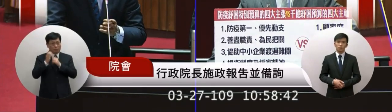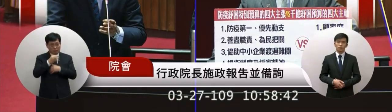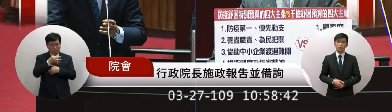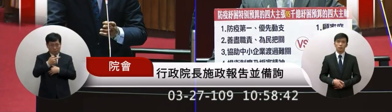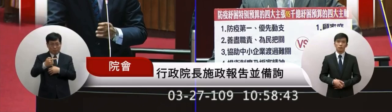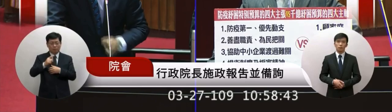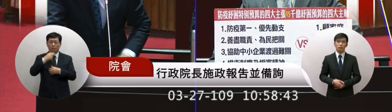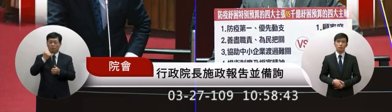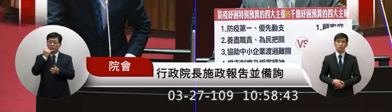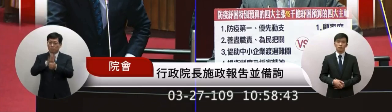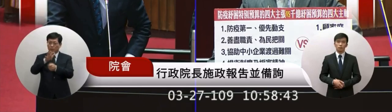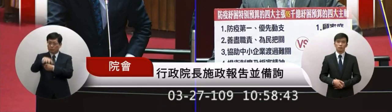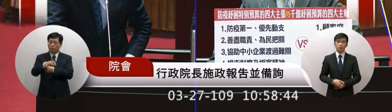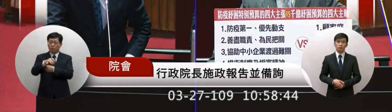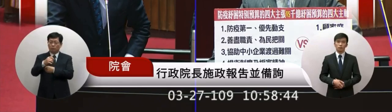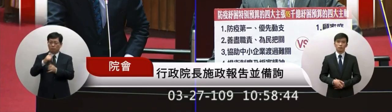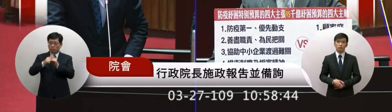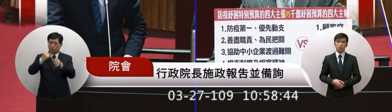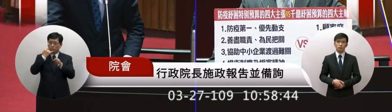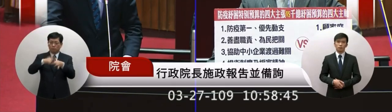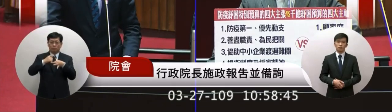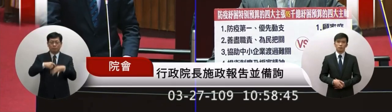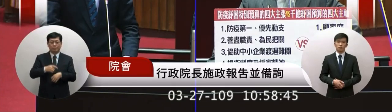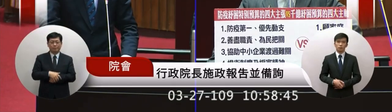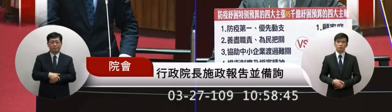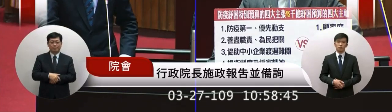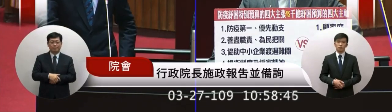要让农民赚钱。我即马就按照这个原则来做。